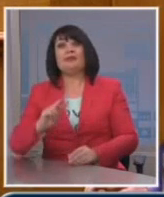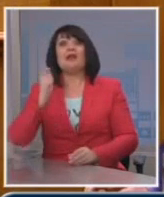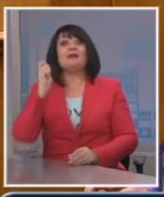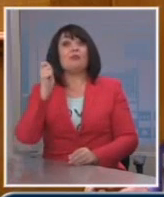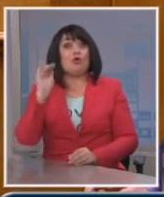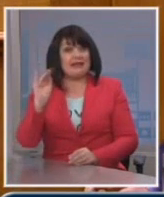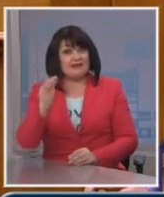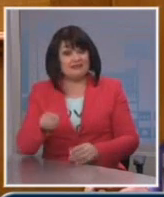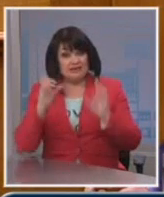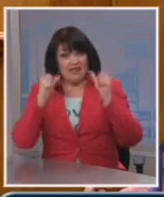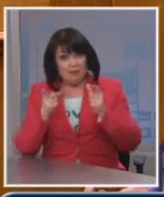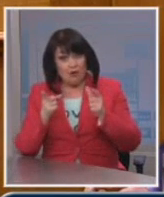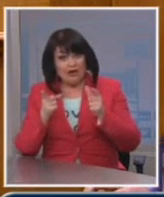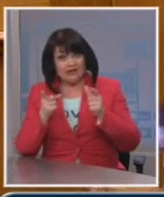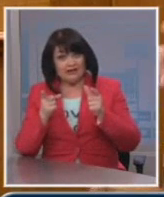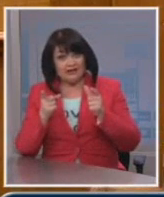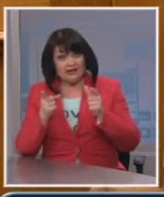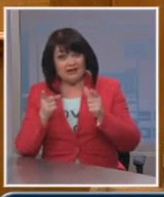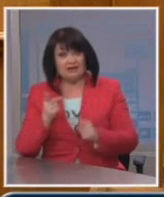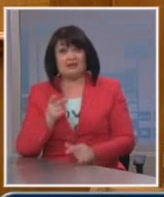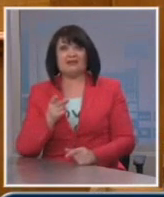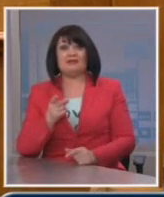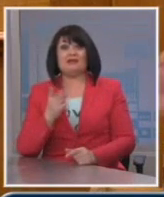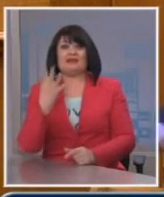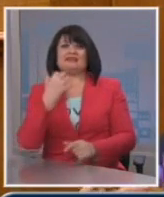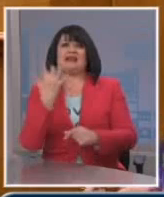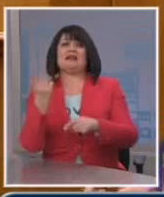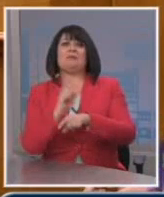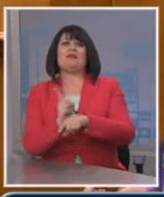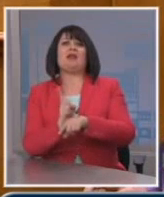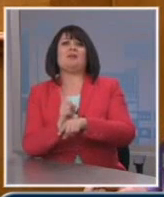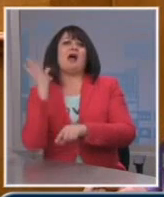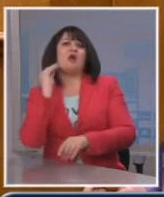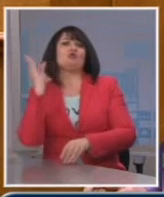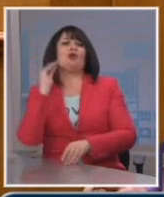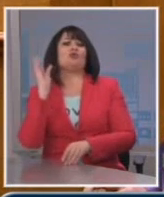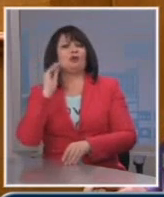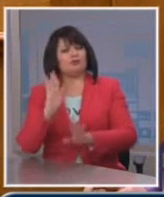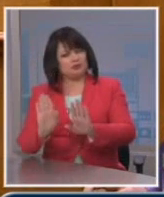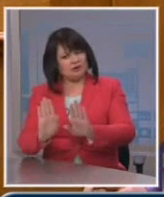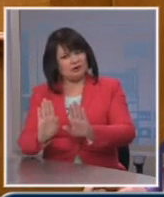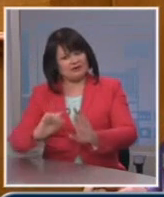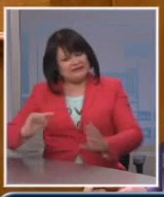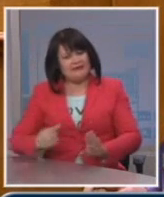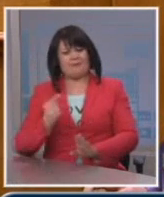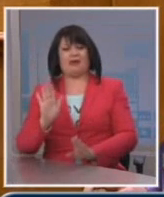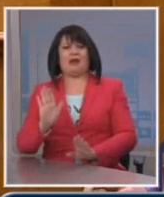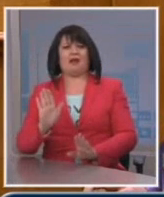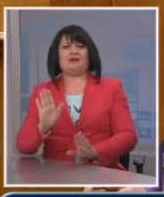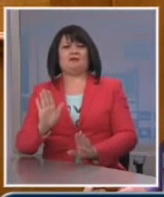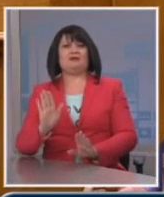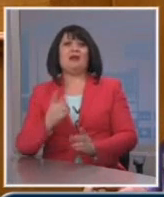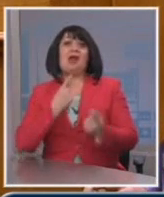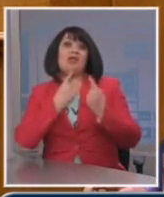αντιπολίτευσης της Νέας Δημοκρατίας, σας ακούσαμε. Ακούστε. 45 λεπτά μιλάει ο αρχηγός σας, μεγάλη προσοχή. Μπορεί να ενοχλείστε, αλλά αυτό έχει ο